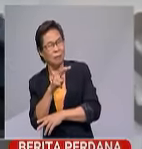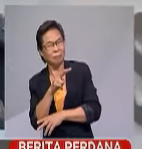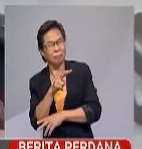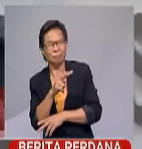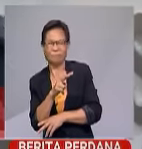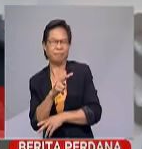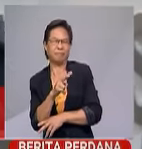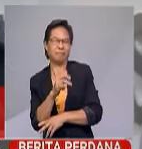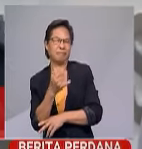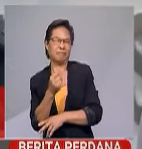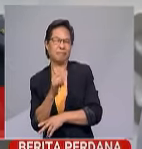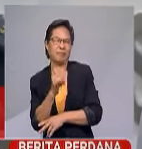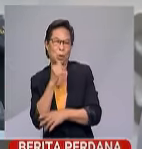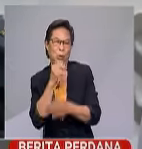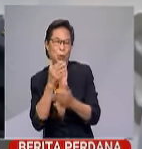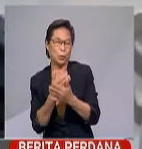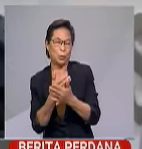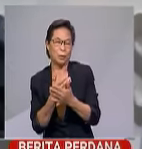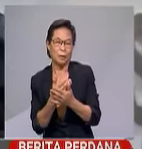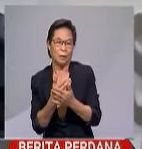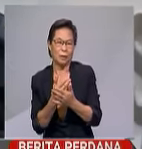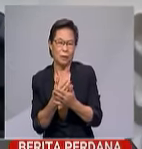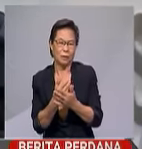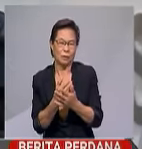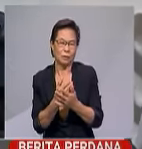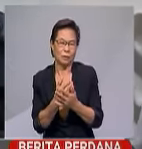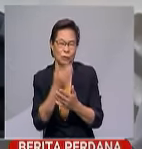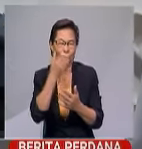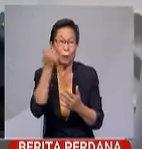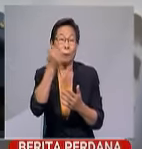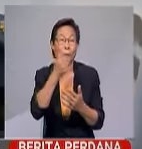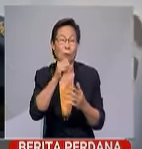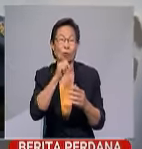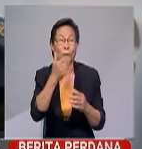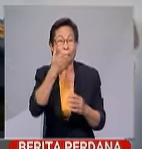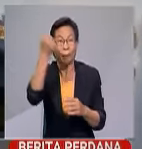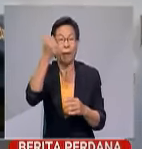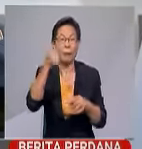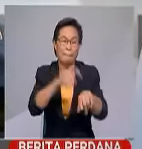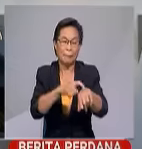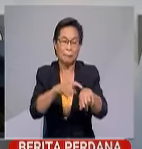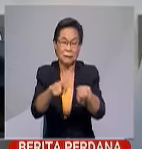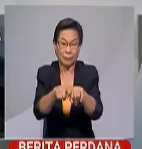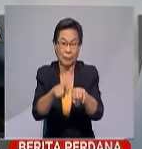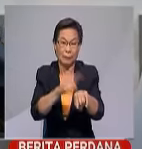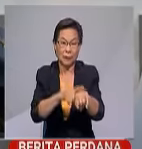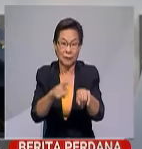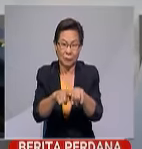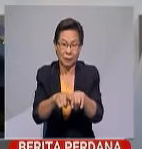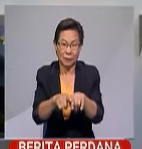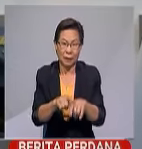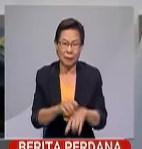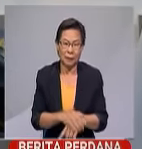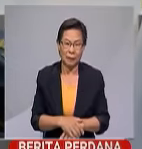kan? Itu kehendak kita. Tapi pada masa yang sama juga kan, in reality